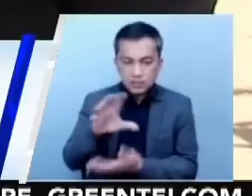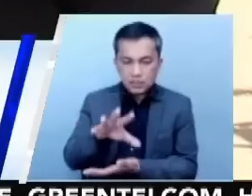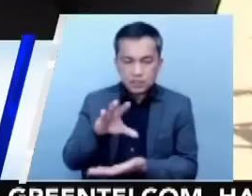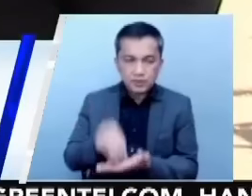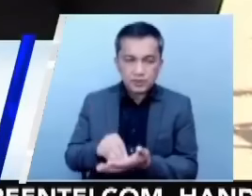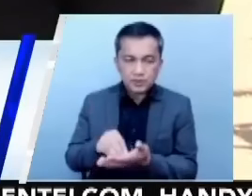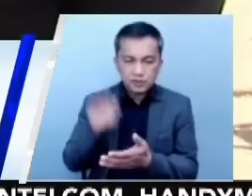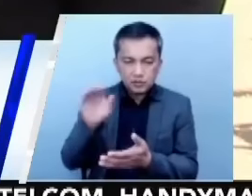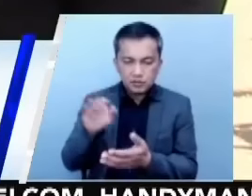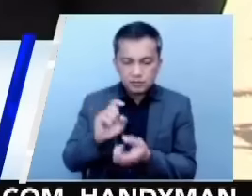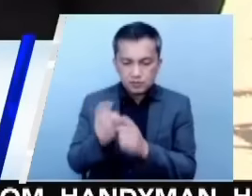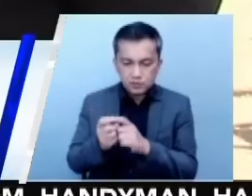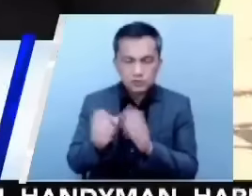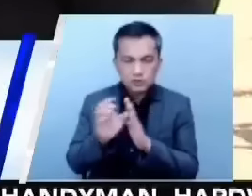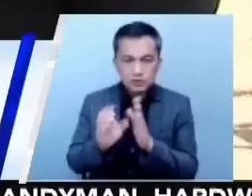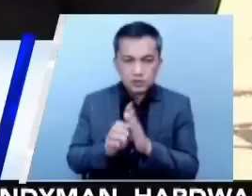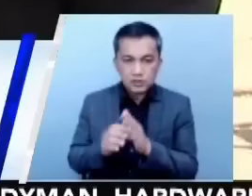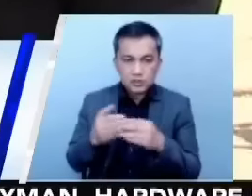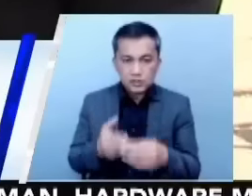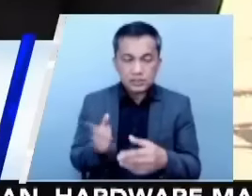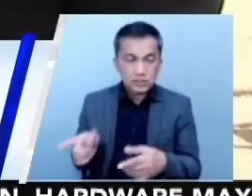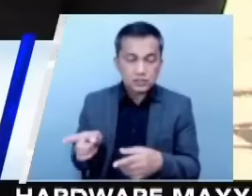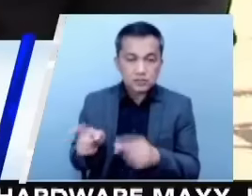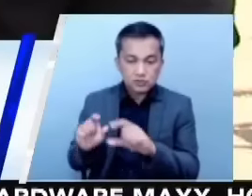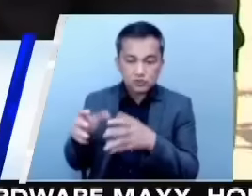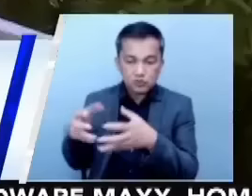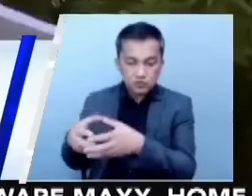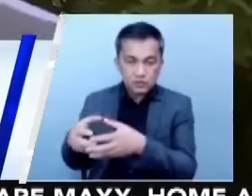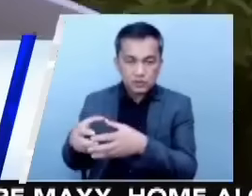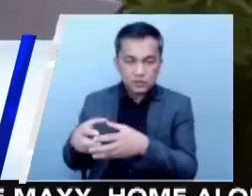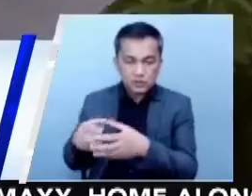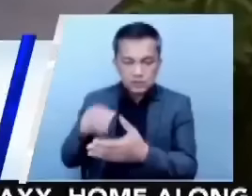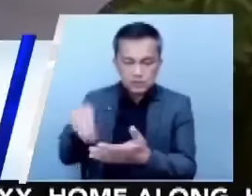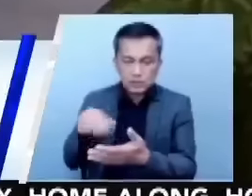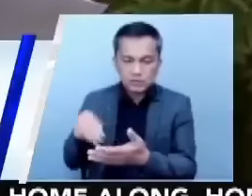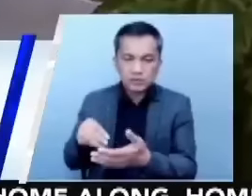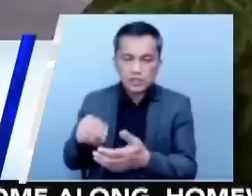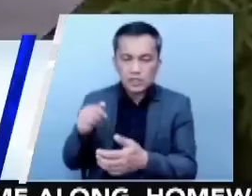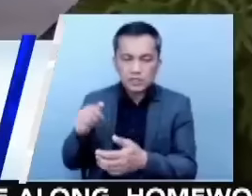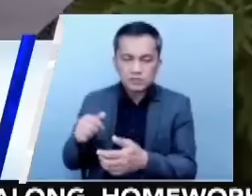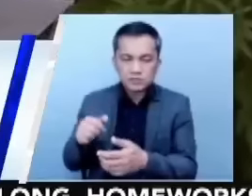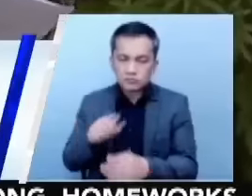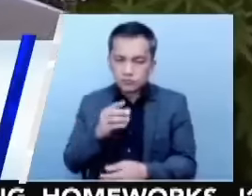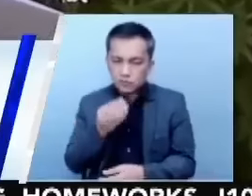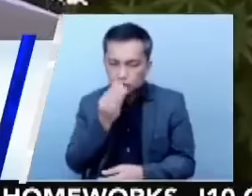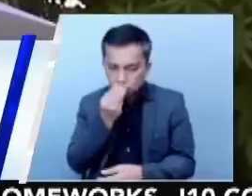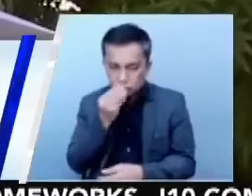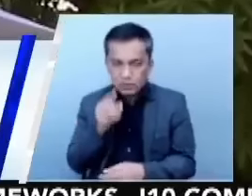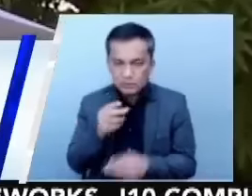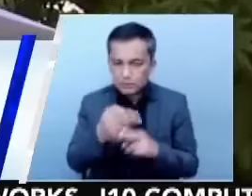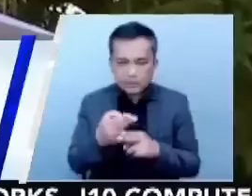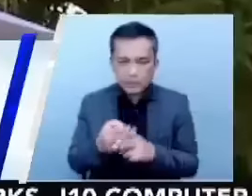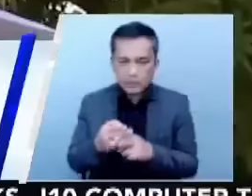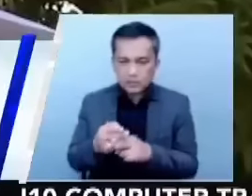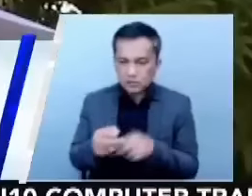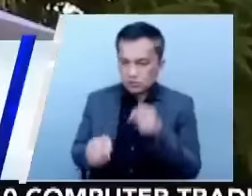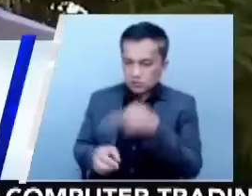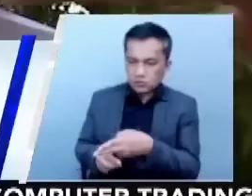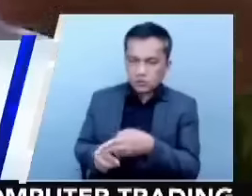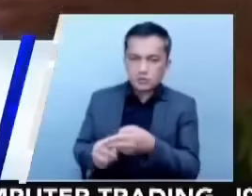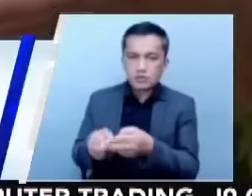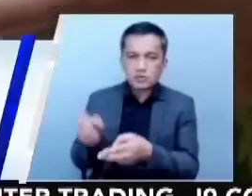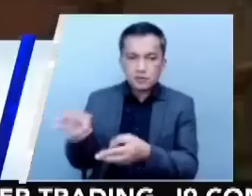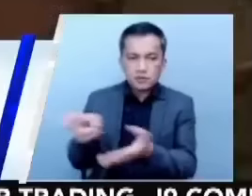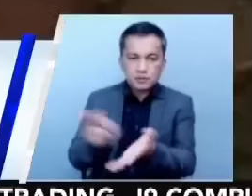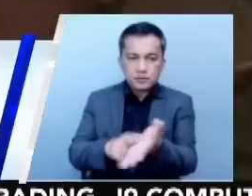ng isang samahan sa Mandaluyong na hiniling niyang huwag pangalanan at inatasa ng mga nakatataas na magpapirma ng petisyon sa